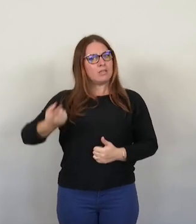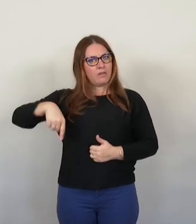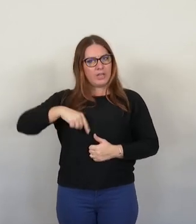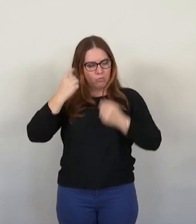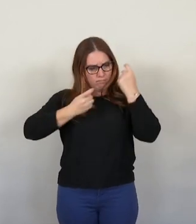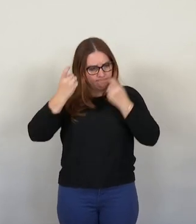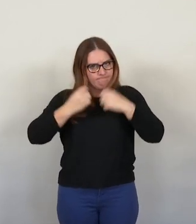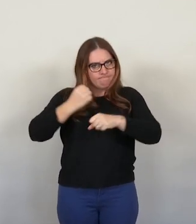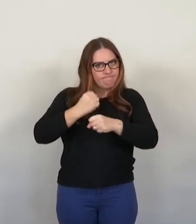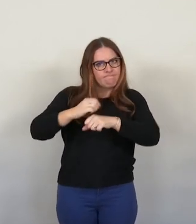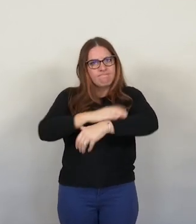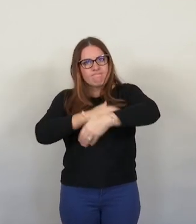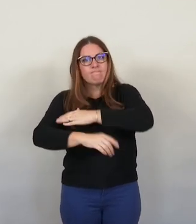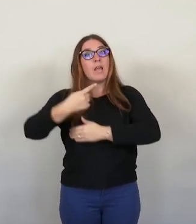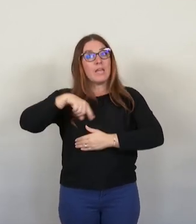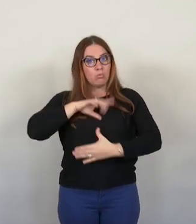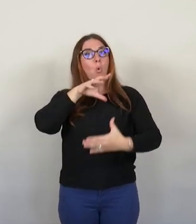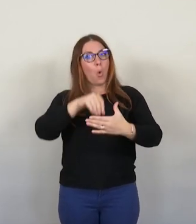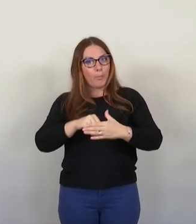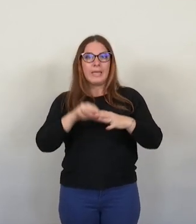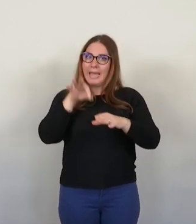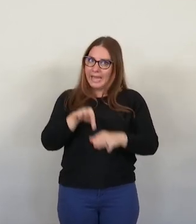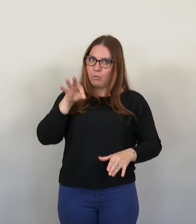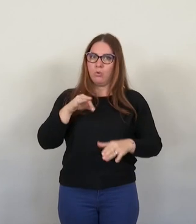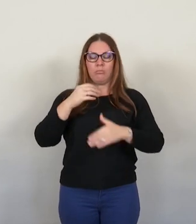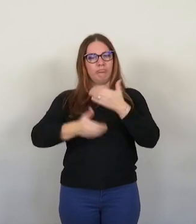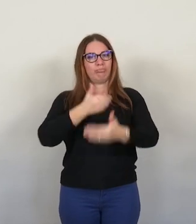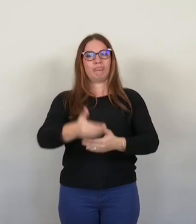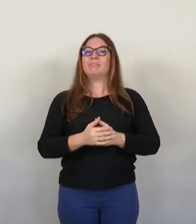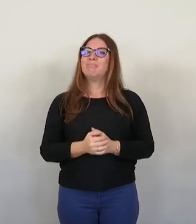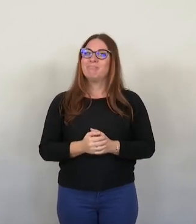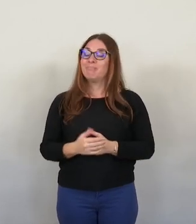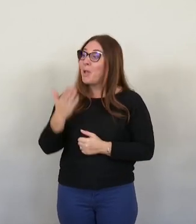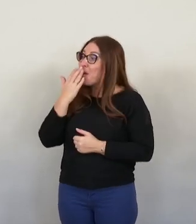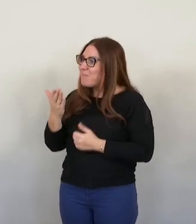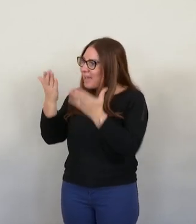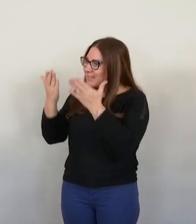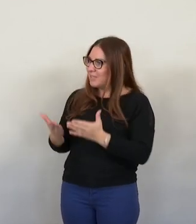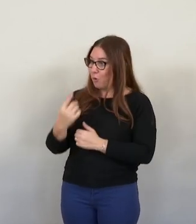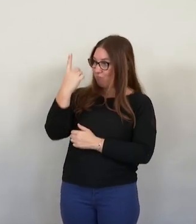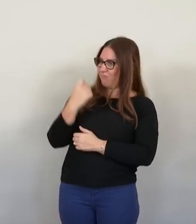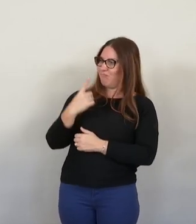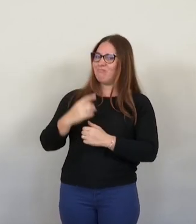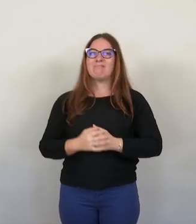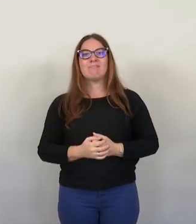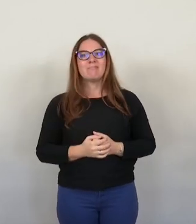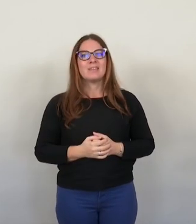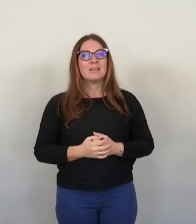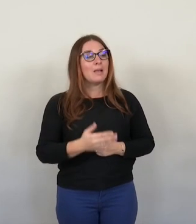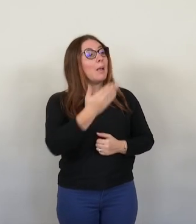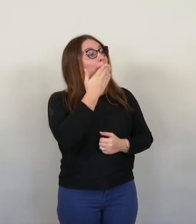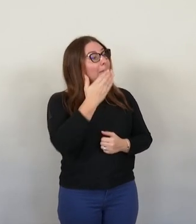ce sens et l'équipe municipale également merci beaucoup pour votre question je vous remercie au nom